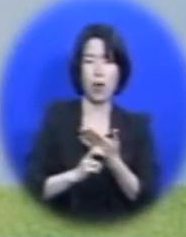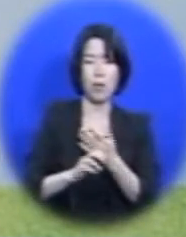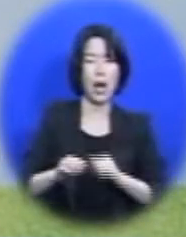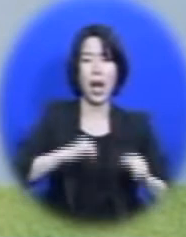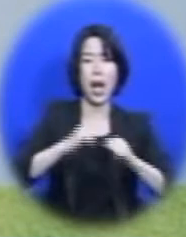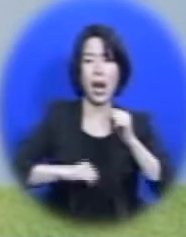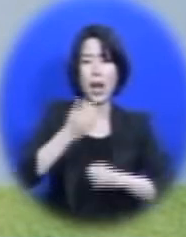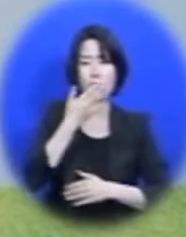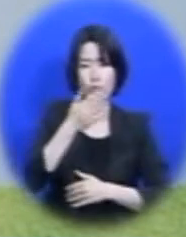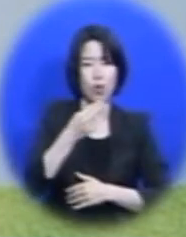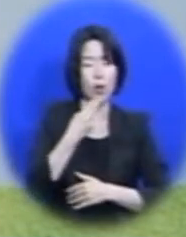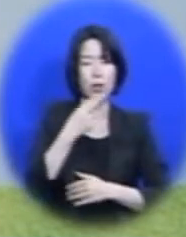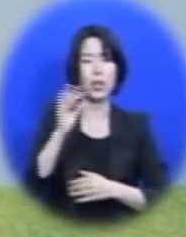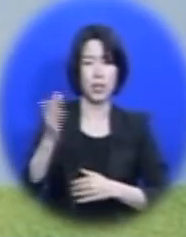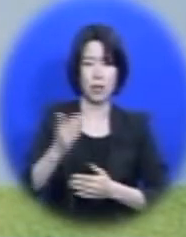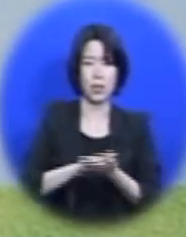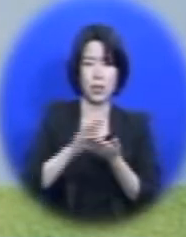없게 됩니다.